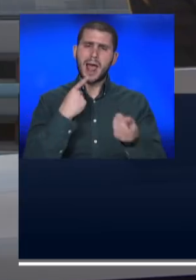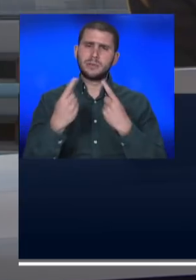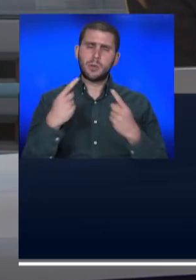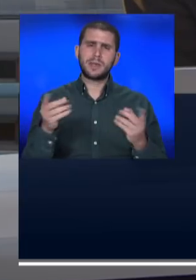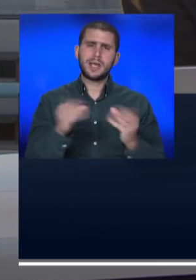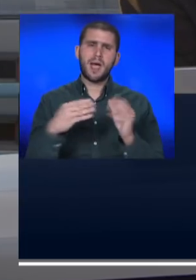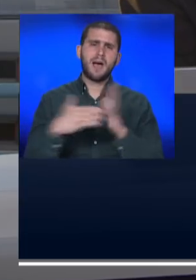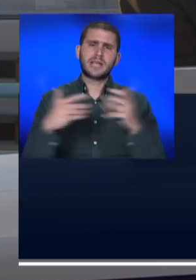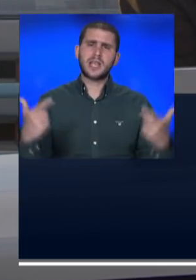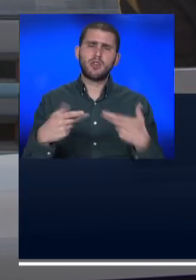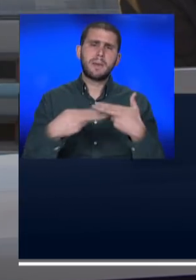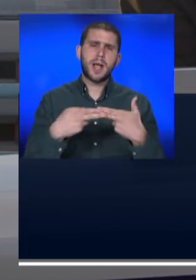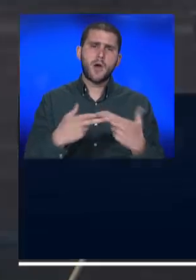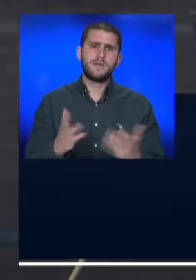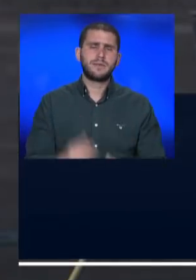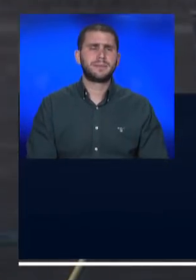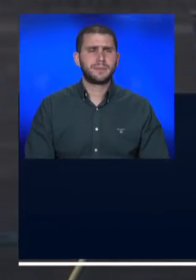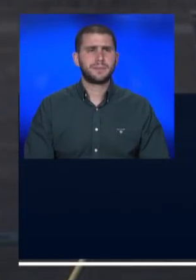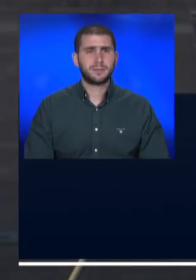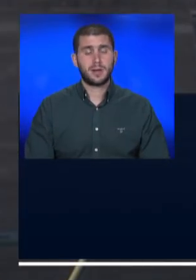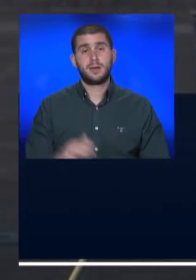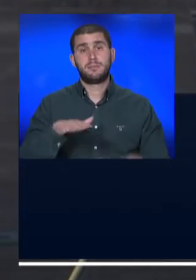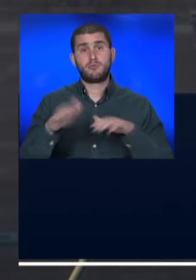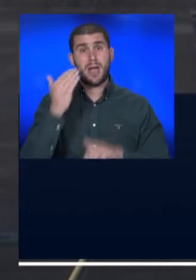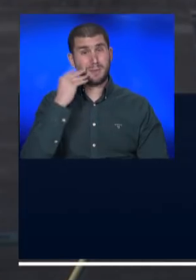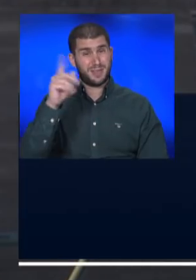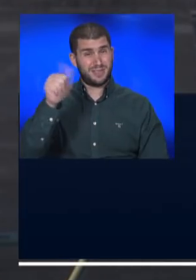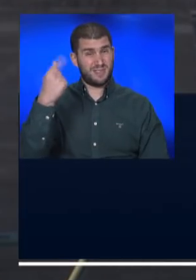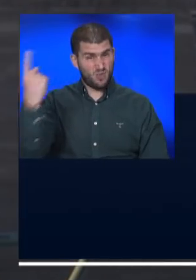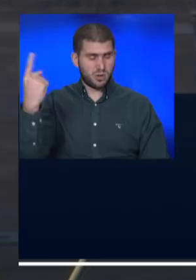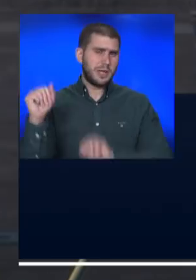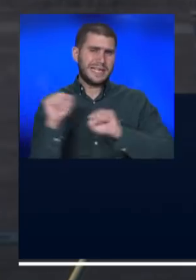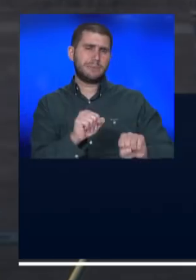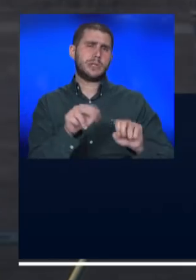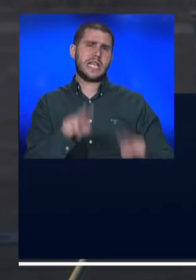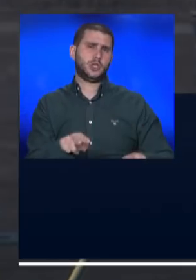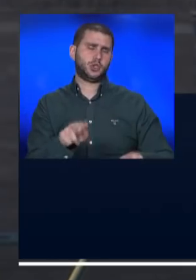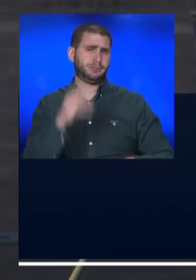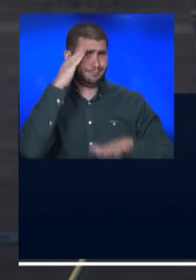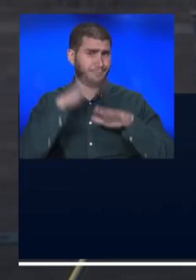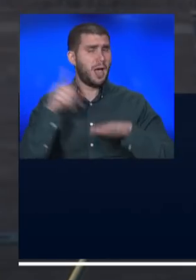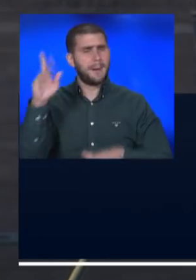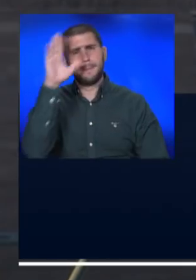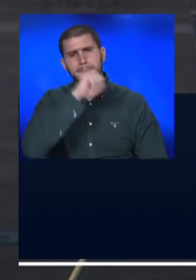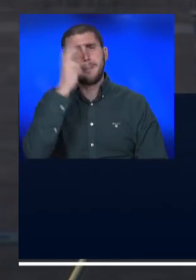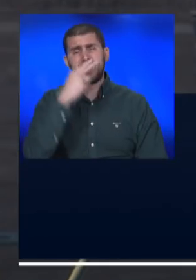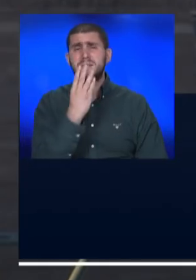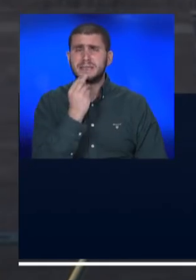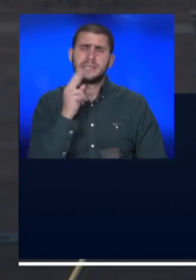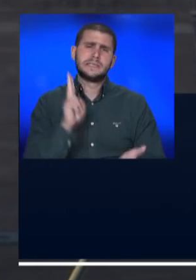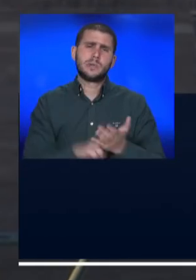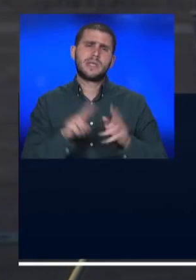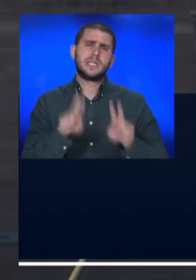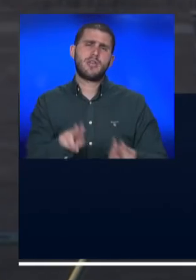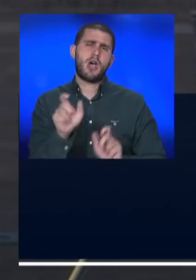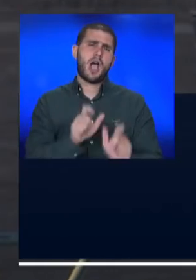בקרוב. תראה, הממשל האמריקאי דבר ראשון מגבה אותנו, וצריך להגיד את זה. הם מבינים שלישראל זכות להגן על עצמה, וכל